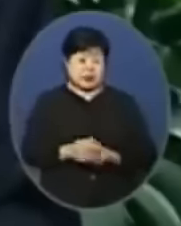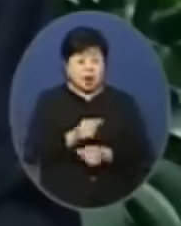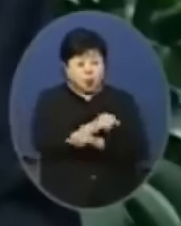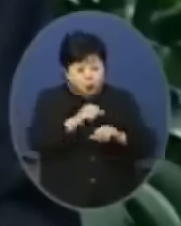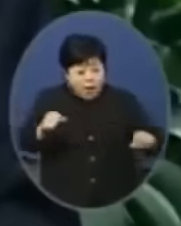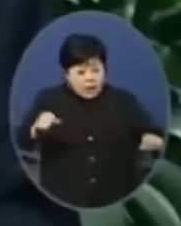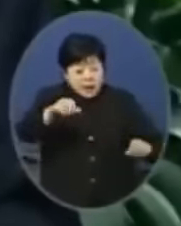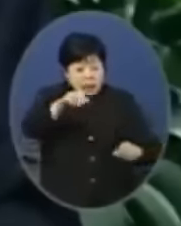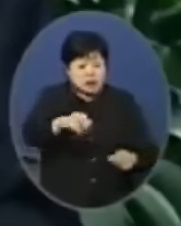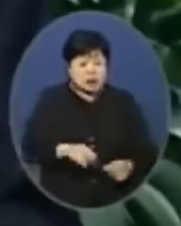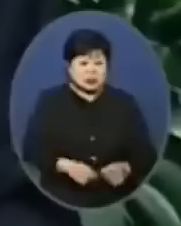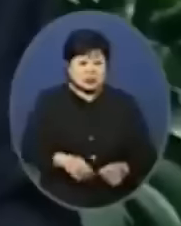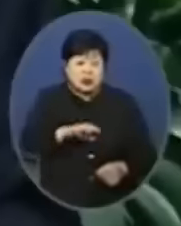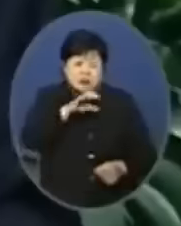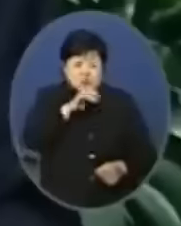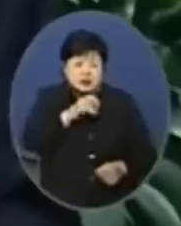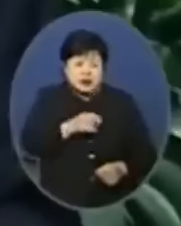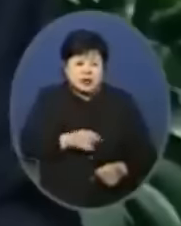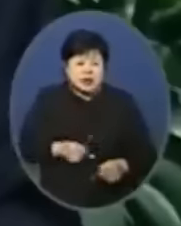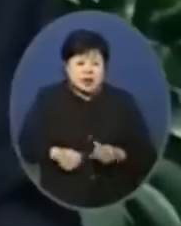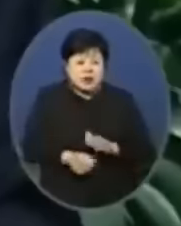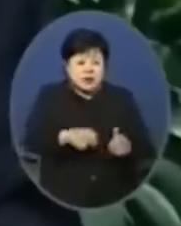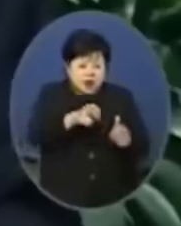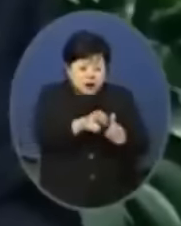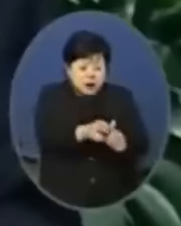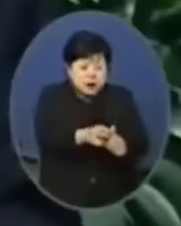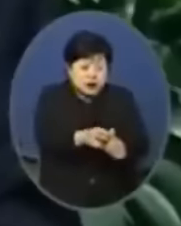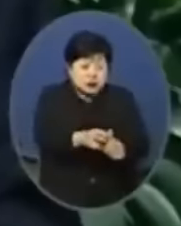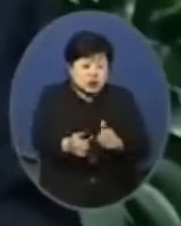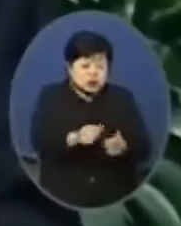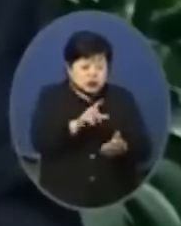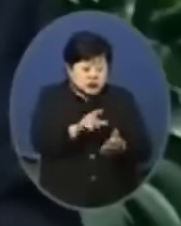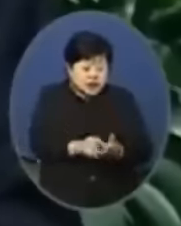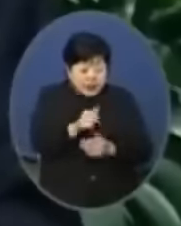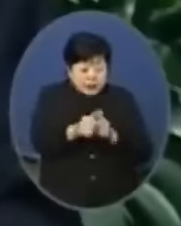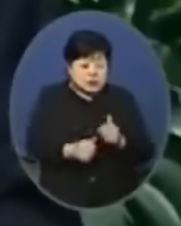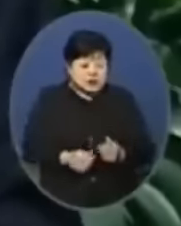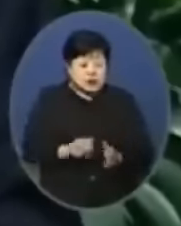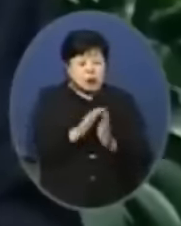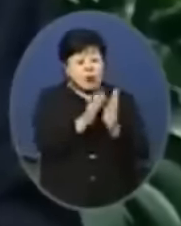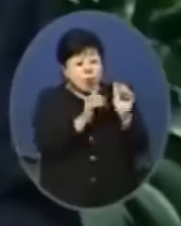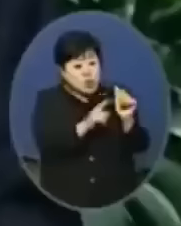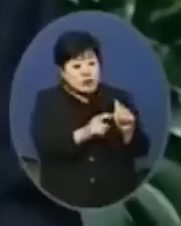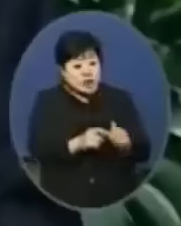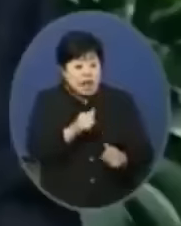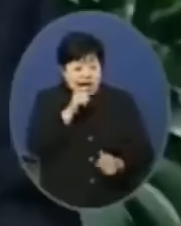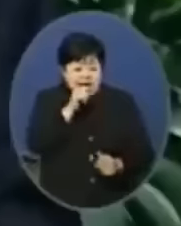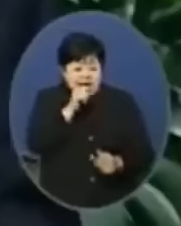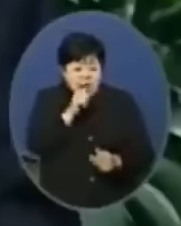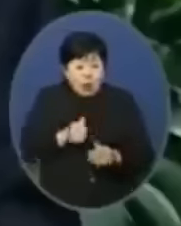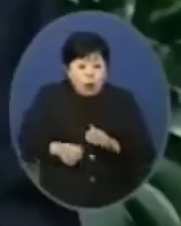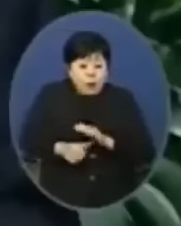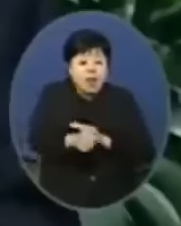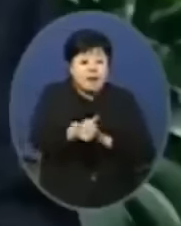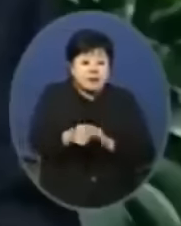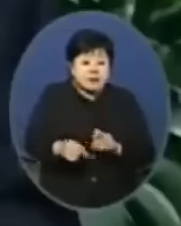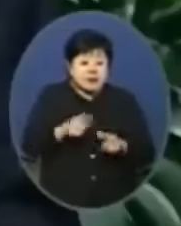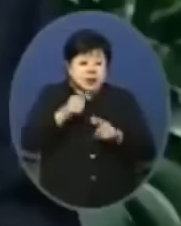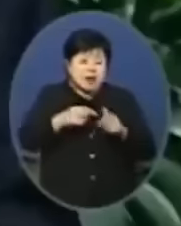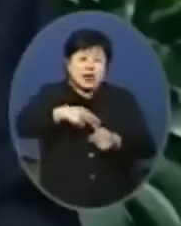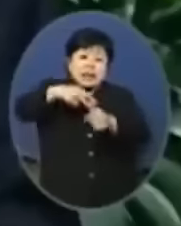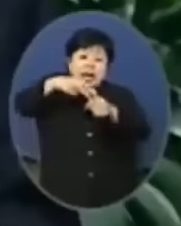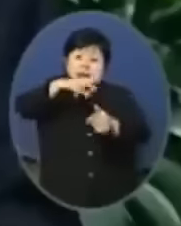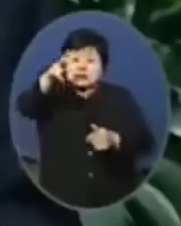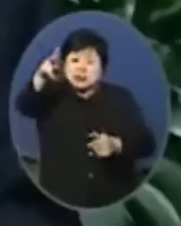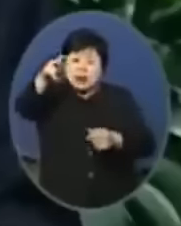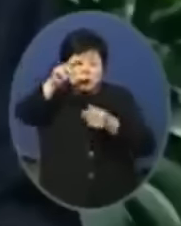광야에 불평하다가 뱀에게 물려서 이스라엘 백성이 죽어갈 때 하나님이 모세에게 노뱀을 만들어서 달아라. 그